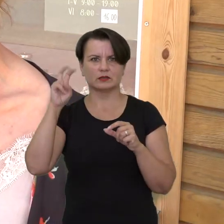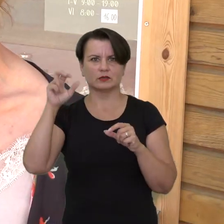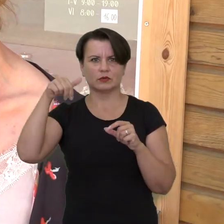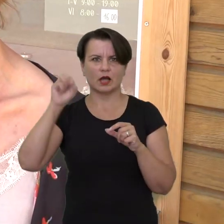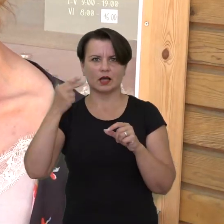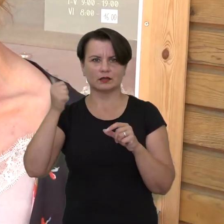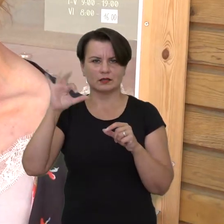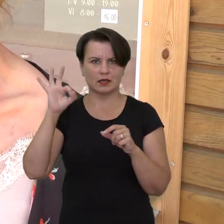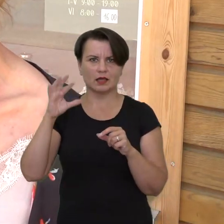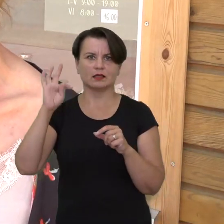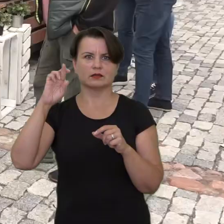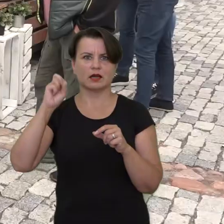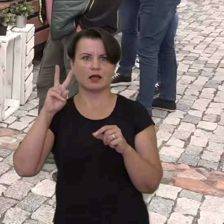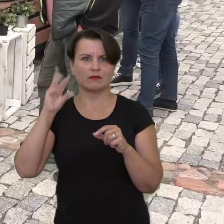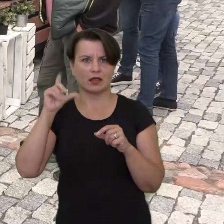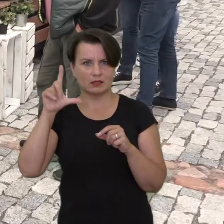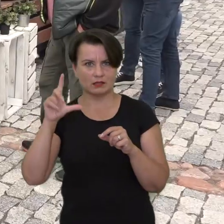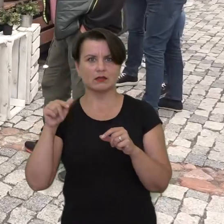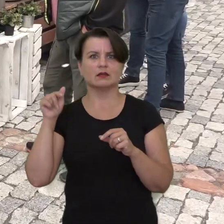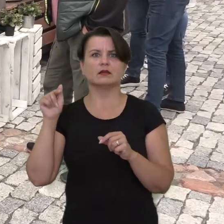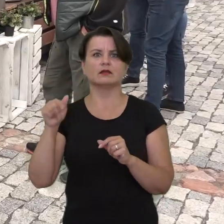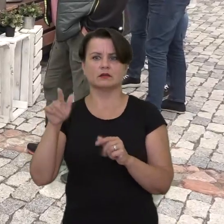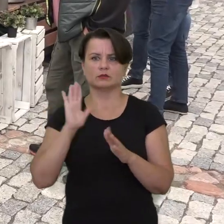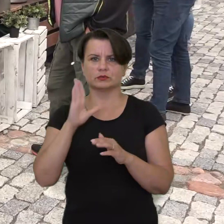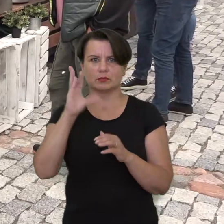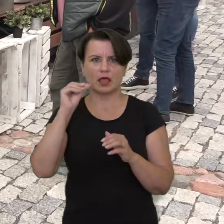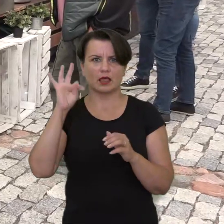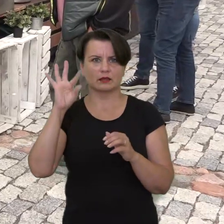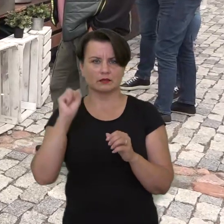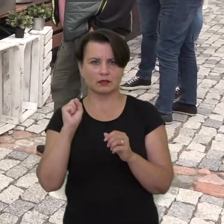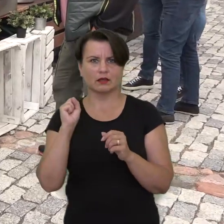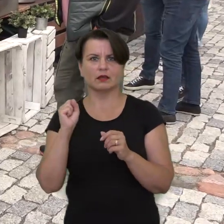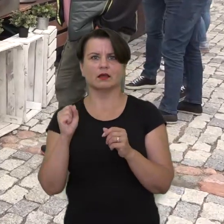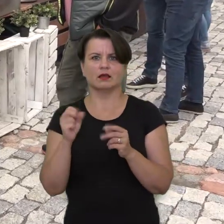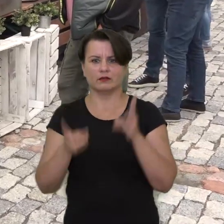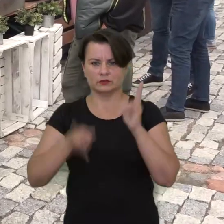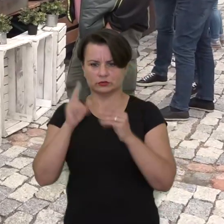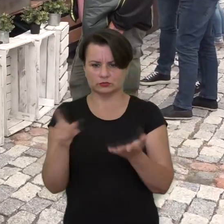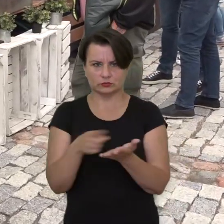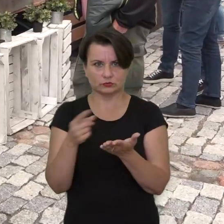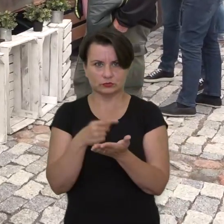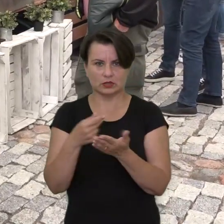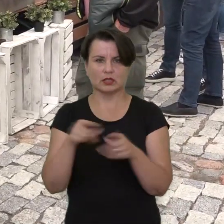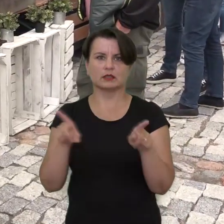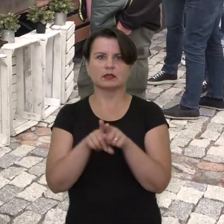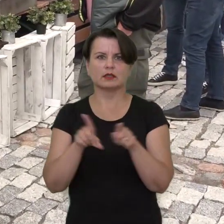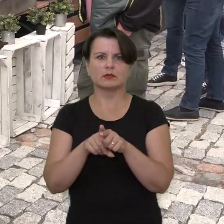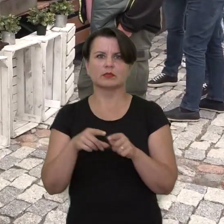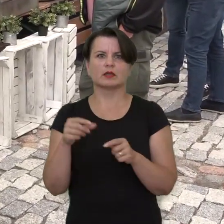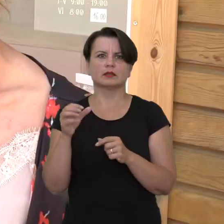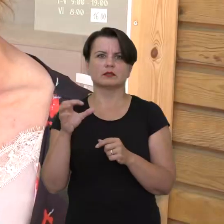parsisiųsti interaktyvus žemėlapis yra lisjuinia.travel svetainiai. Ir taip pat jie bus platinami su Beatos virtuvės